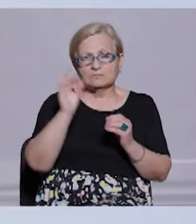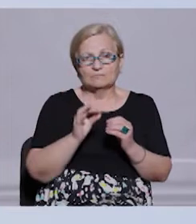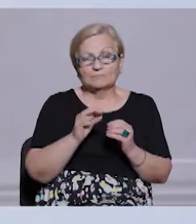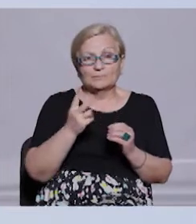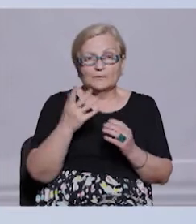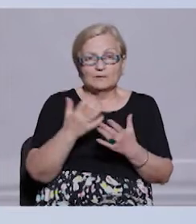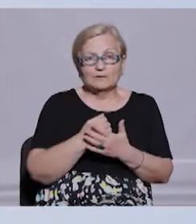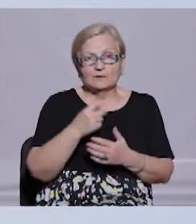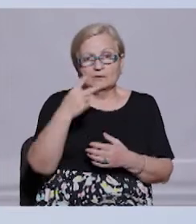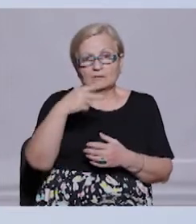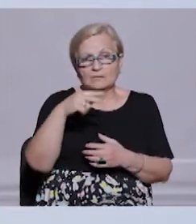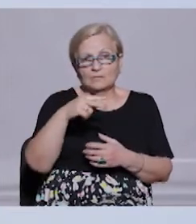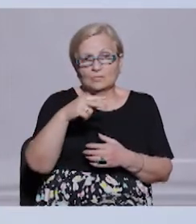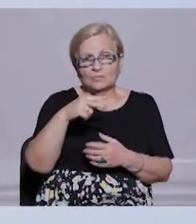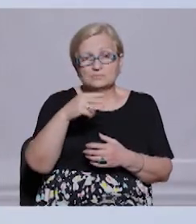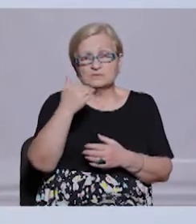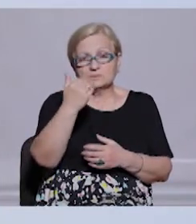ვიპოვოთ